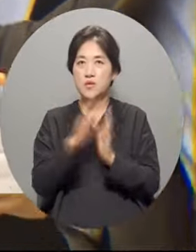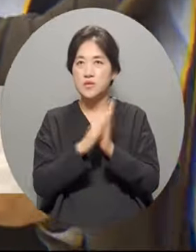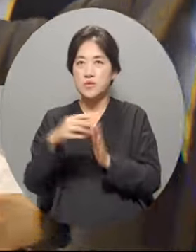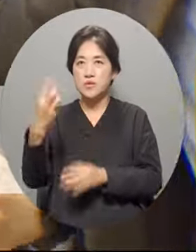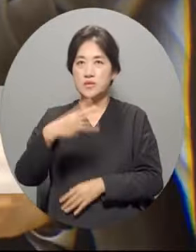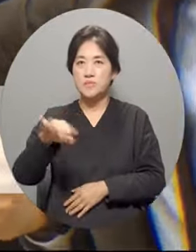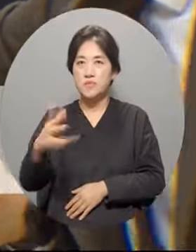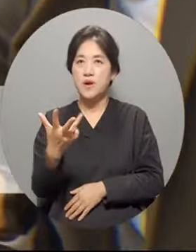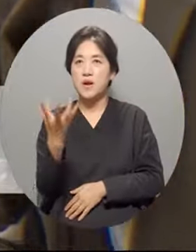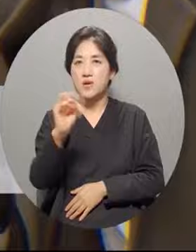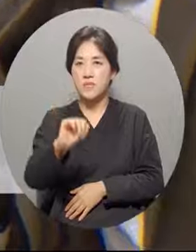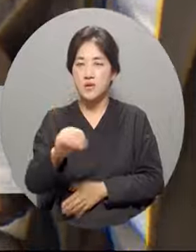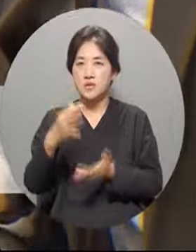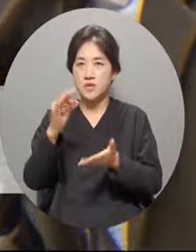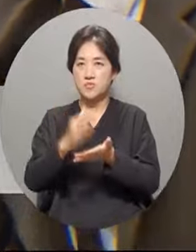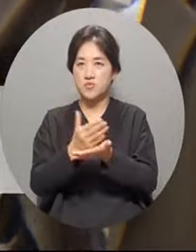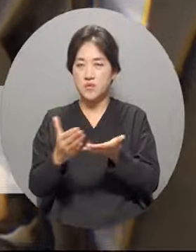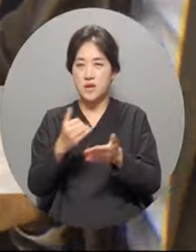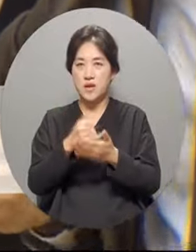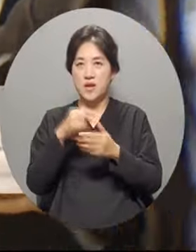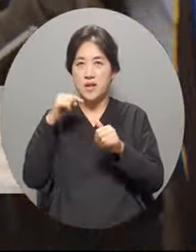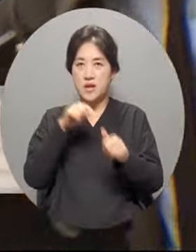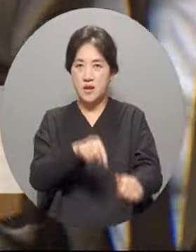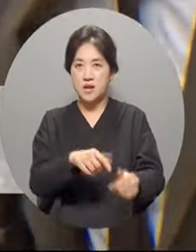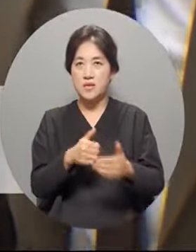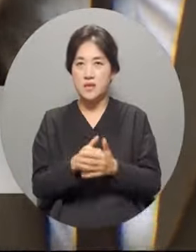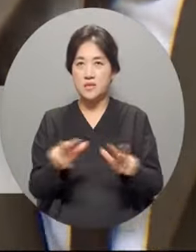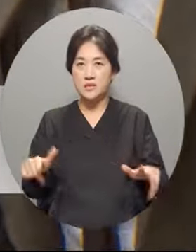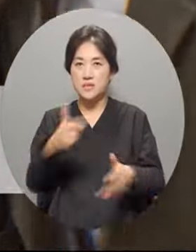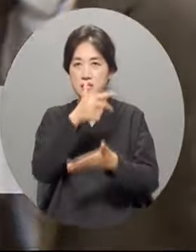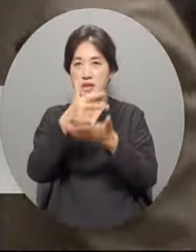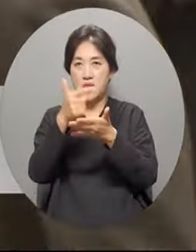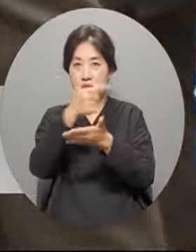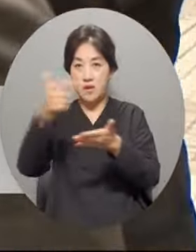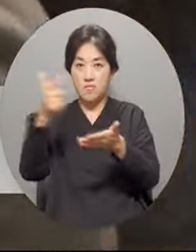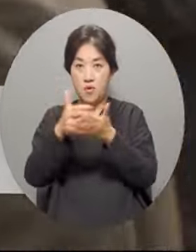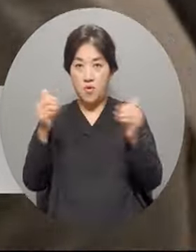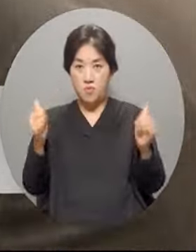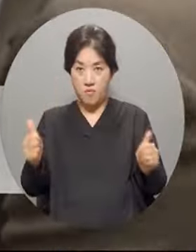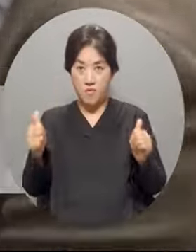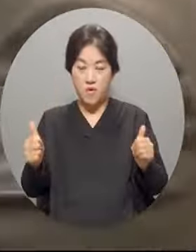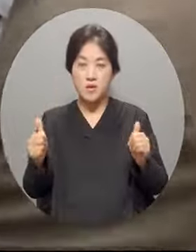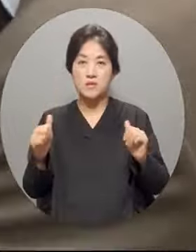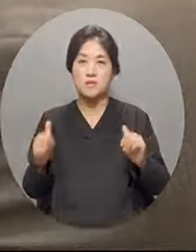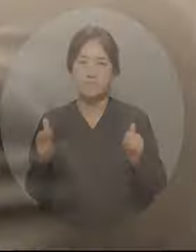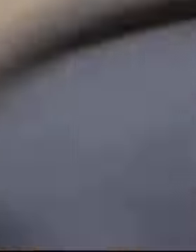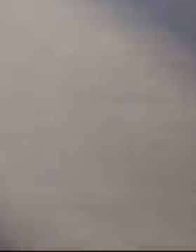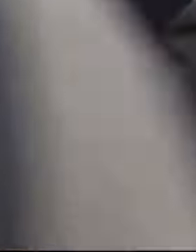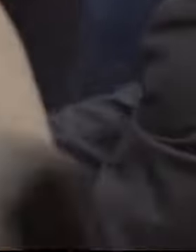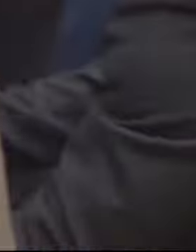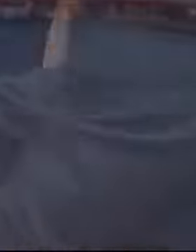3,800억 원 규모의 재산 분할을 명령해 현재 대법원에서 상고심이 진행 중입니다